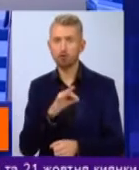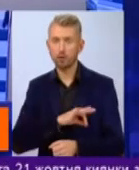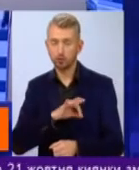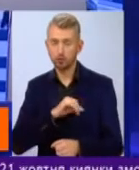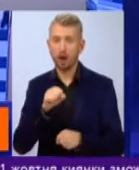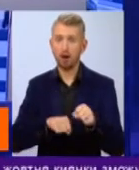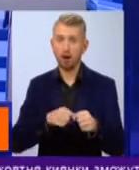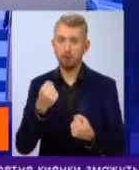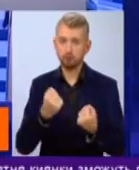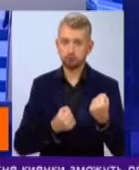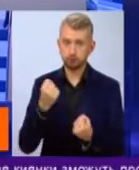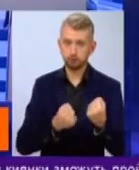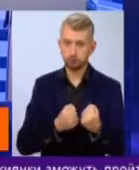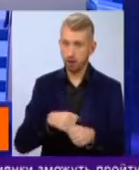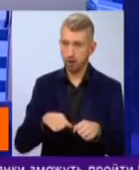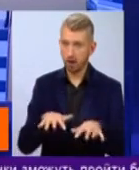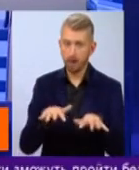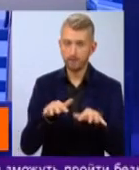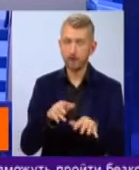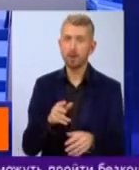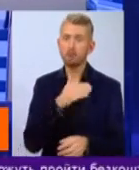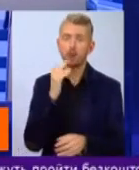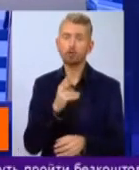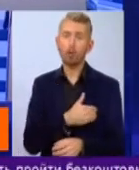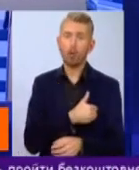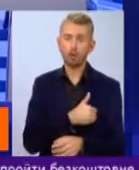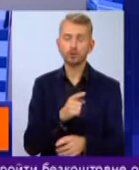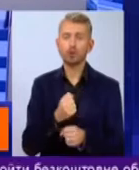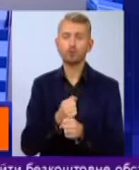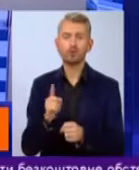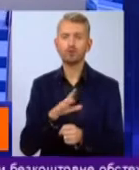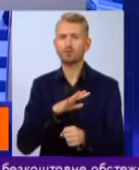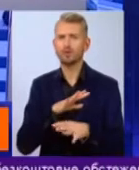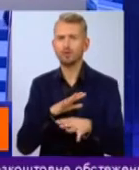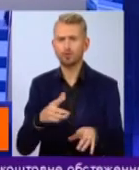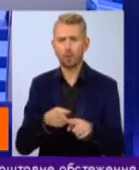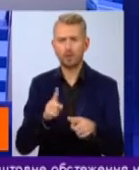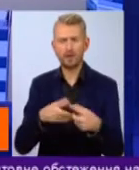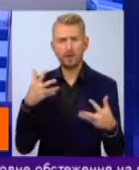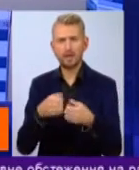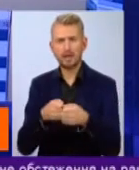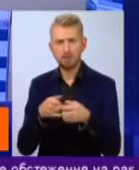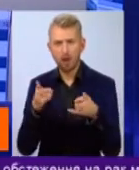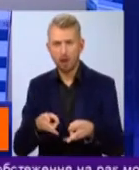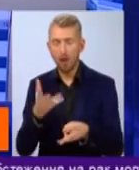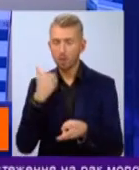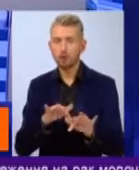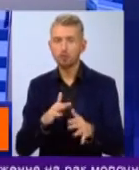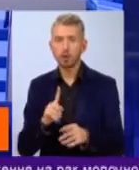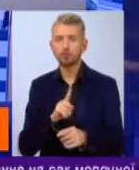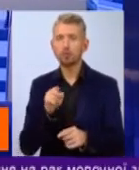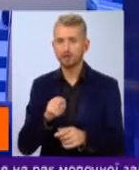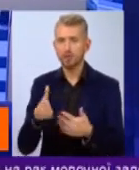автомобілями багато хто ще хоче. Що робити для того, щоб не траплялися ці ДТП, а коли вони трапляються, за це